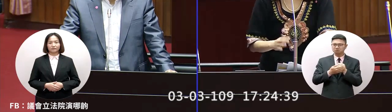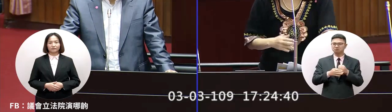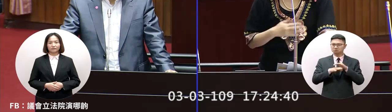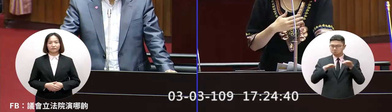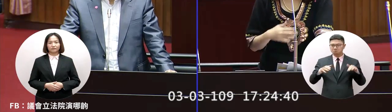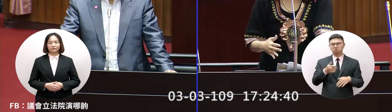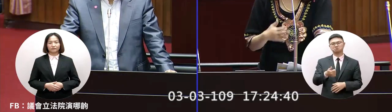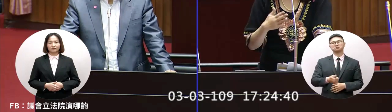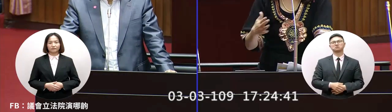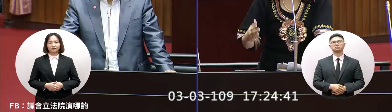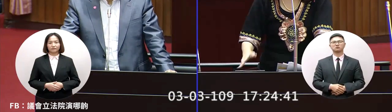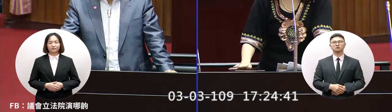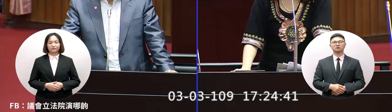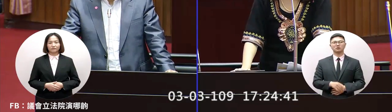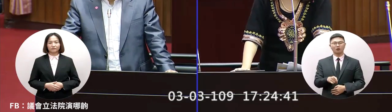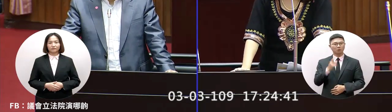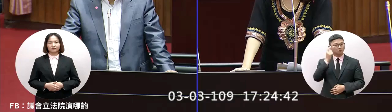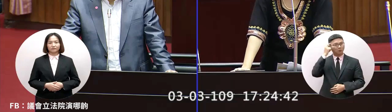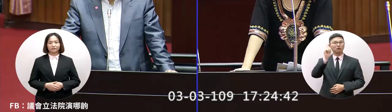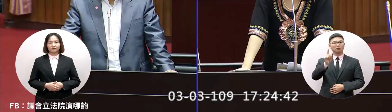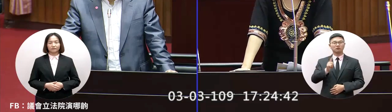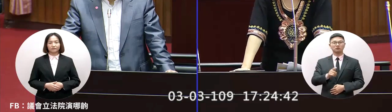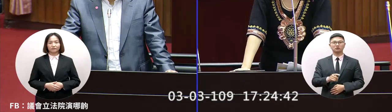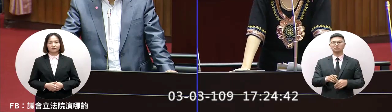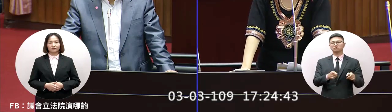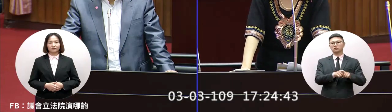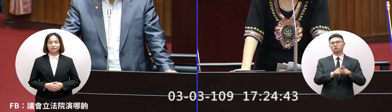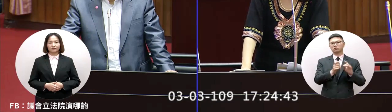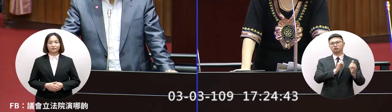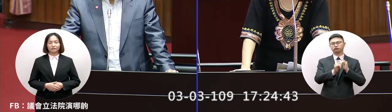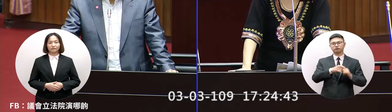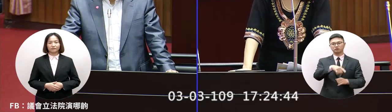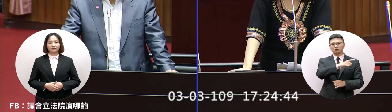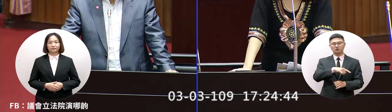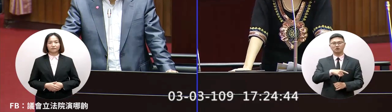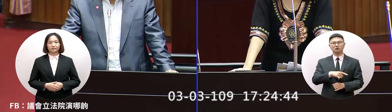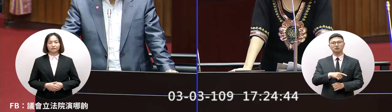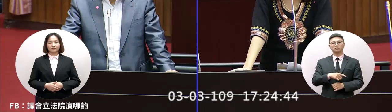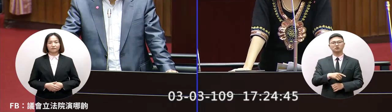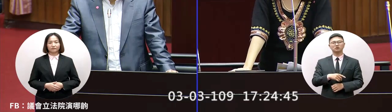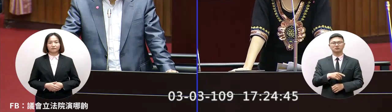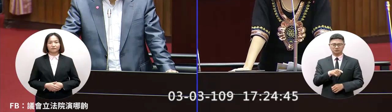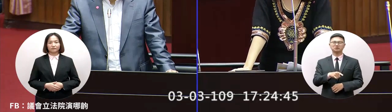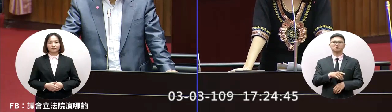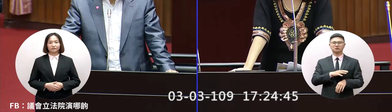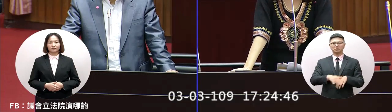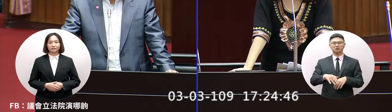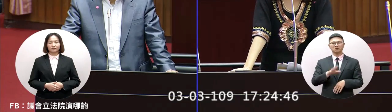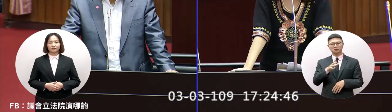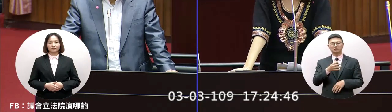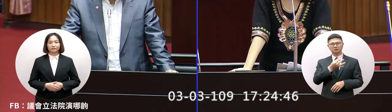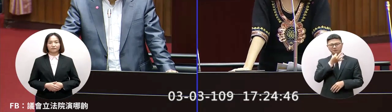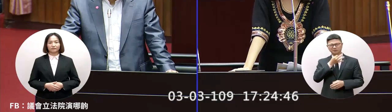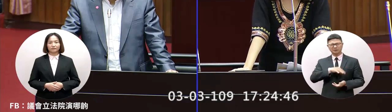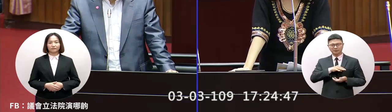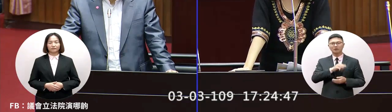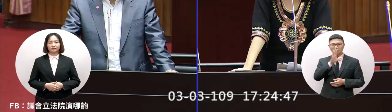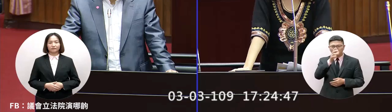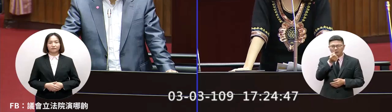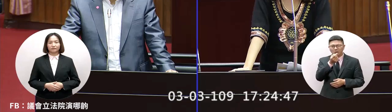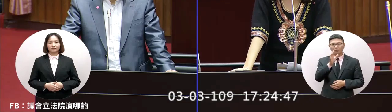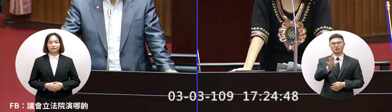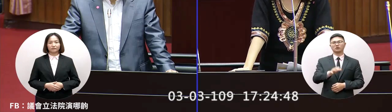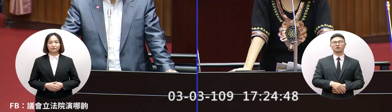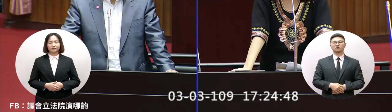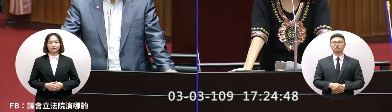呢，我们这也凸显出说，一般民众基本上难免还是会有一定恐慌的情绪。虽